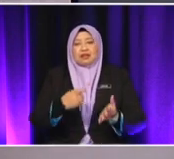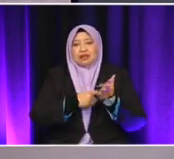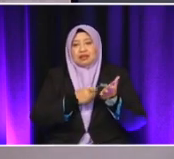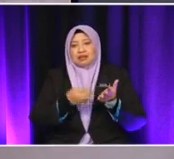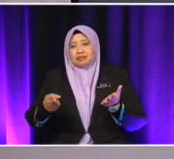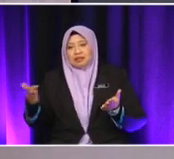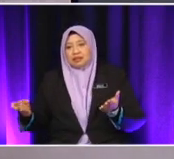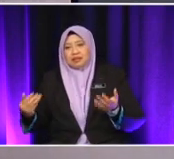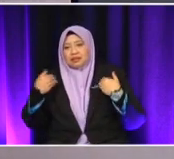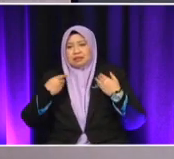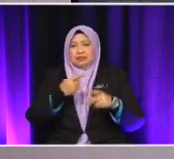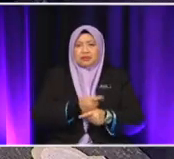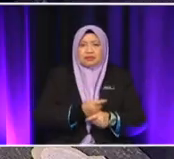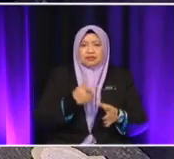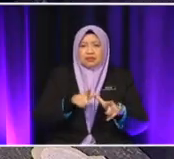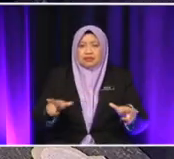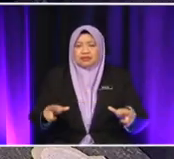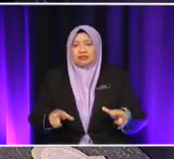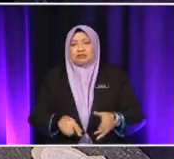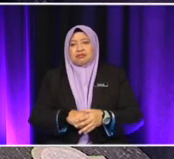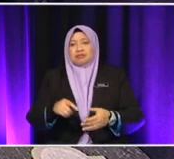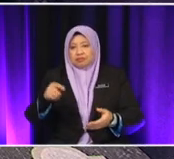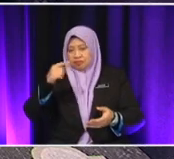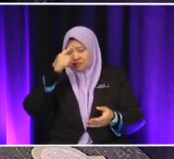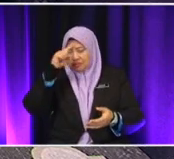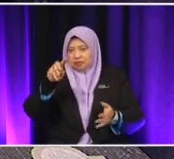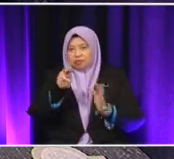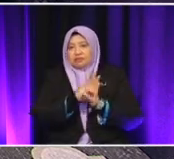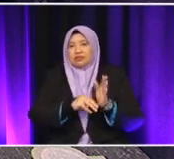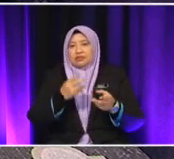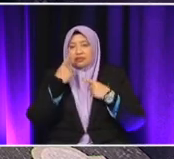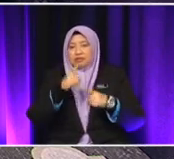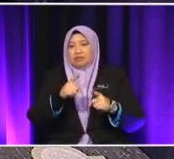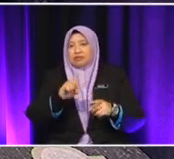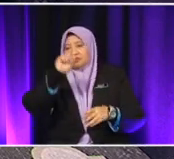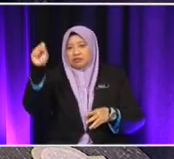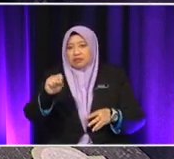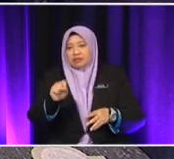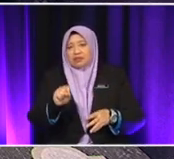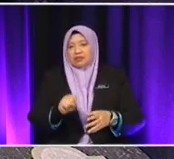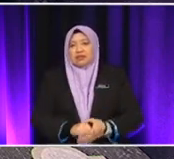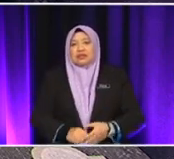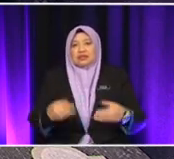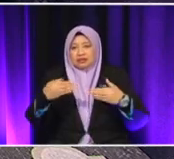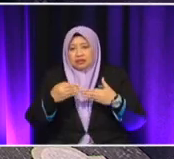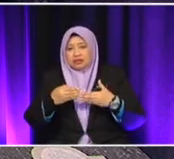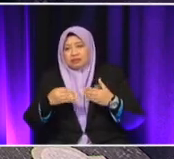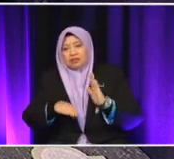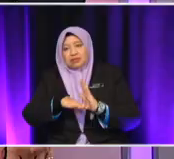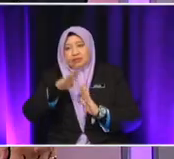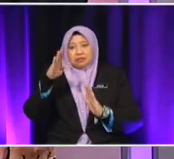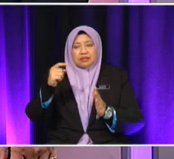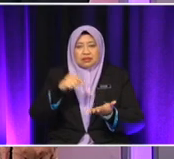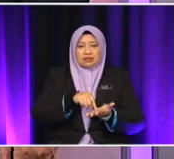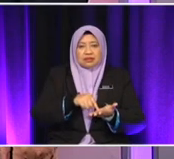sebenarnya Oke untuk itu untuk menjawab soal Ivan kita lihat apa yang kita akan sambung selepas ini berkaitan